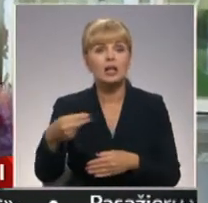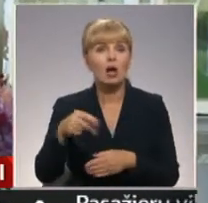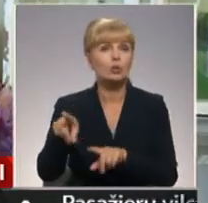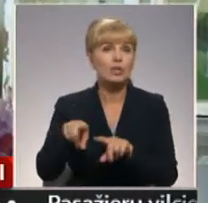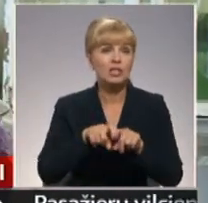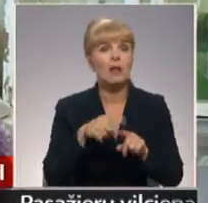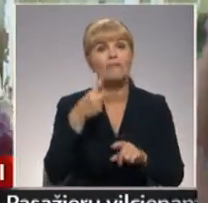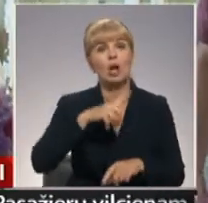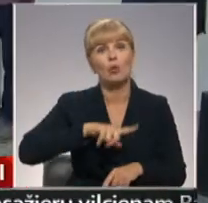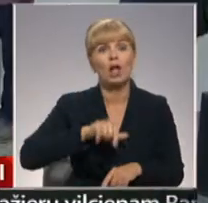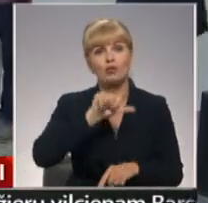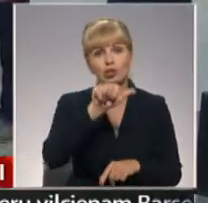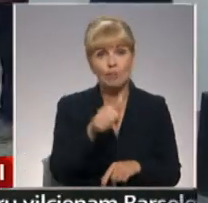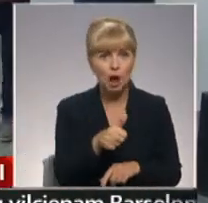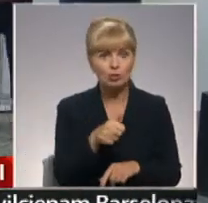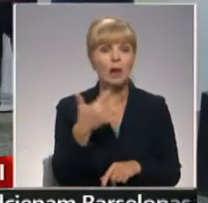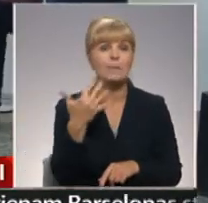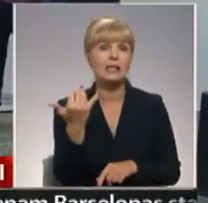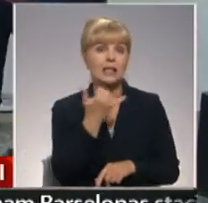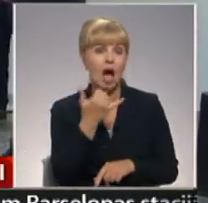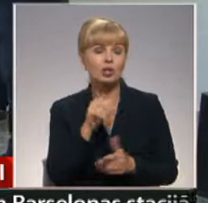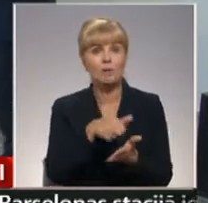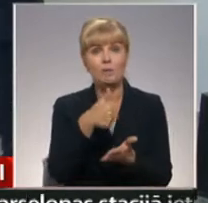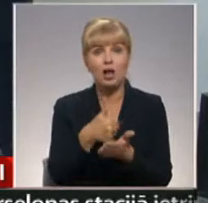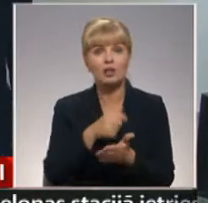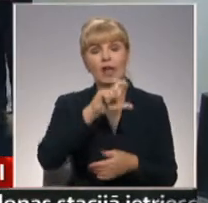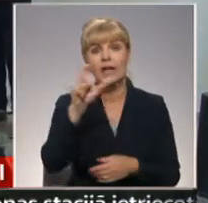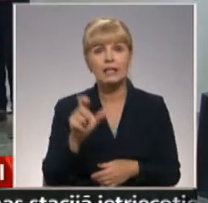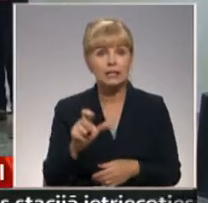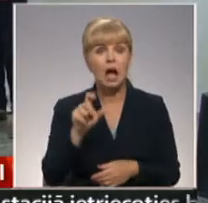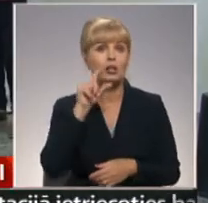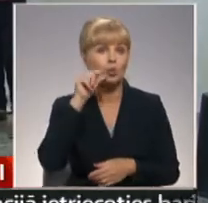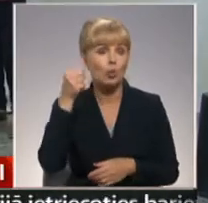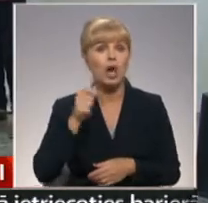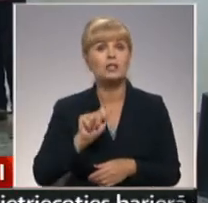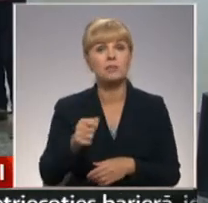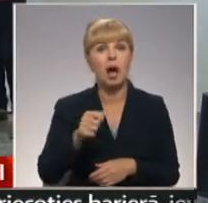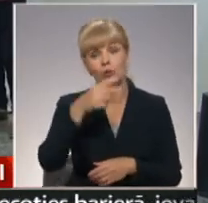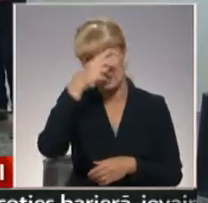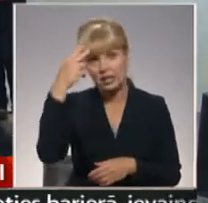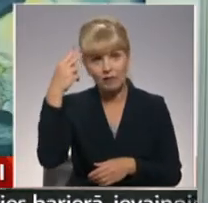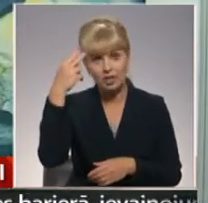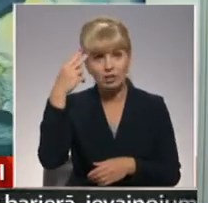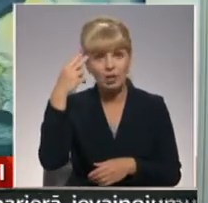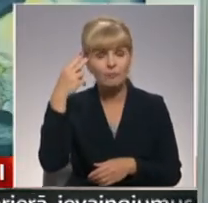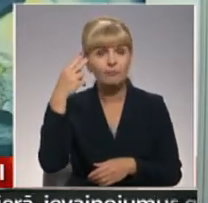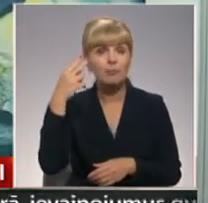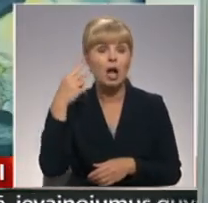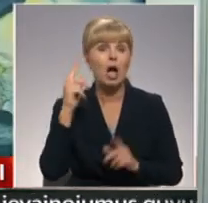iesaistīja vienu latviešu mākslinieci un piecus ārzemju pārstāvjus no Itālijas, Ungārijas, Spānijas, Lietuvas un Slovākijas.